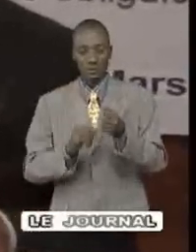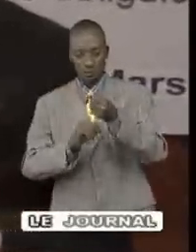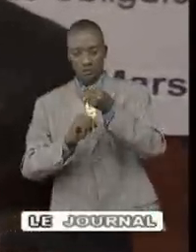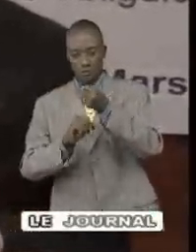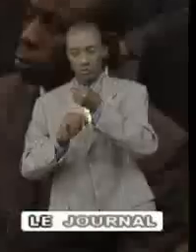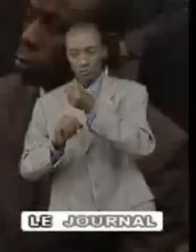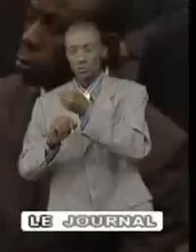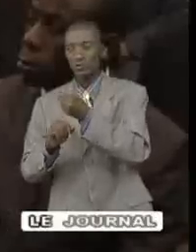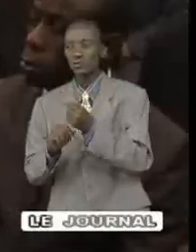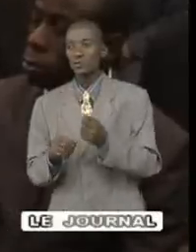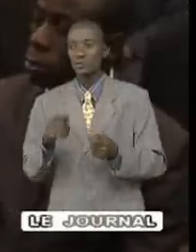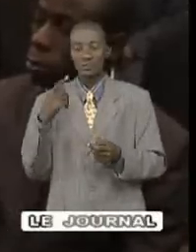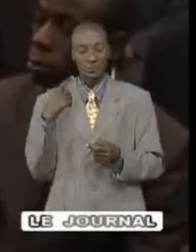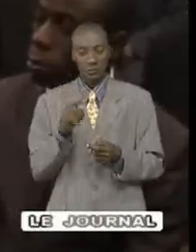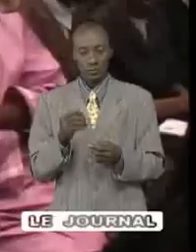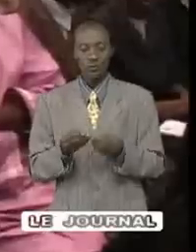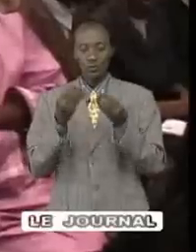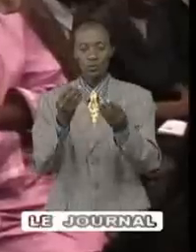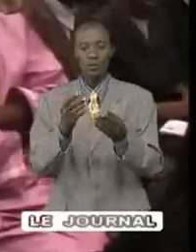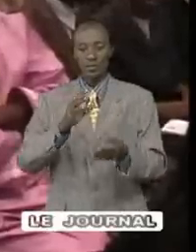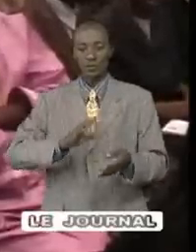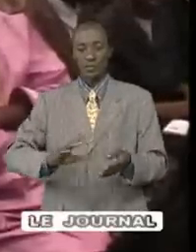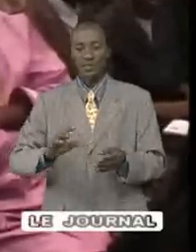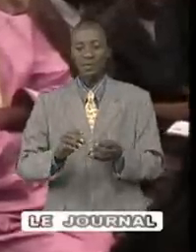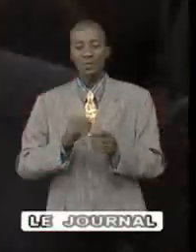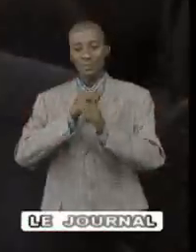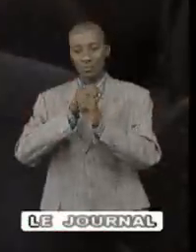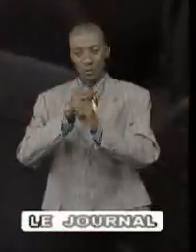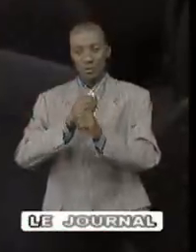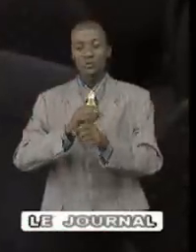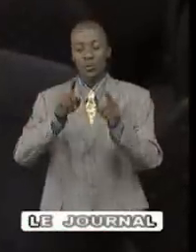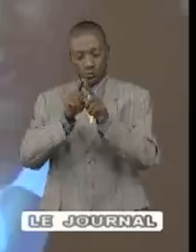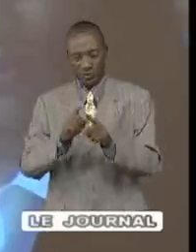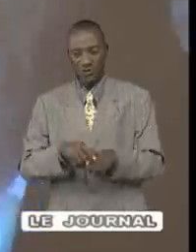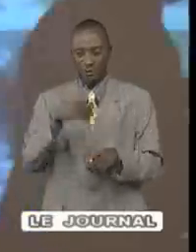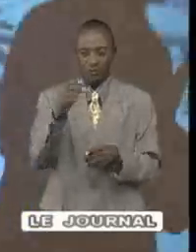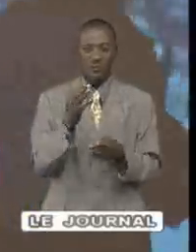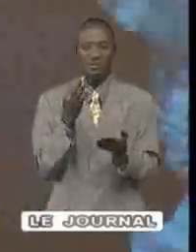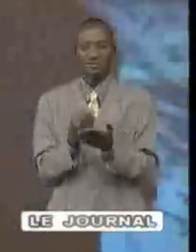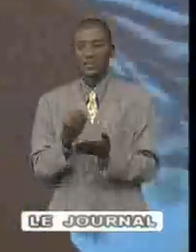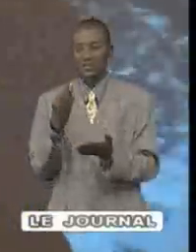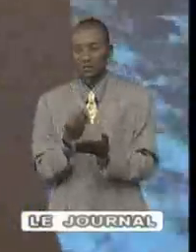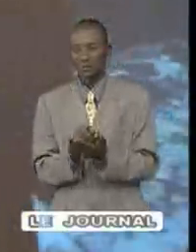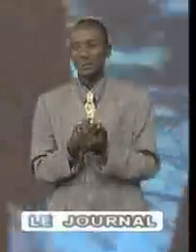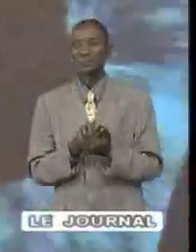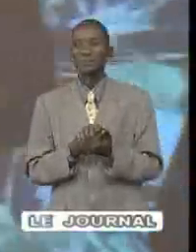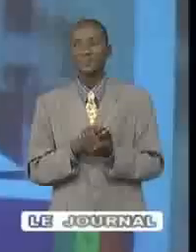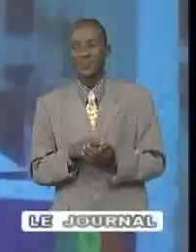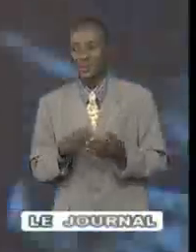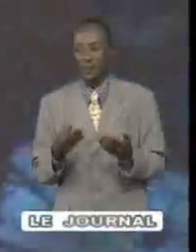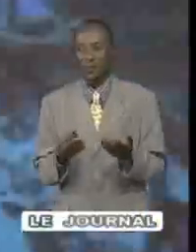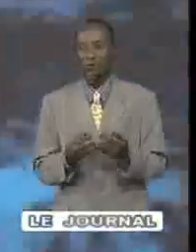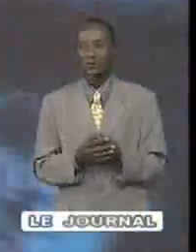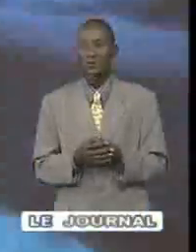en vue de fournir aux clients protection et financement. NCA a dans sa JBCR 6 produits pour la RDC,